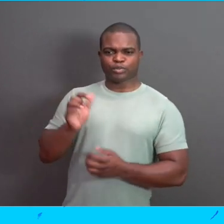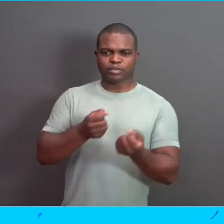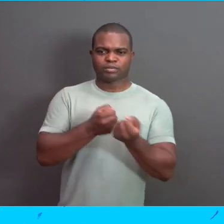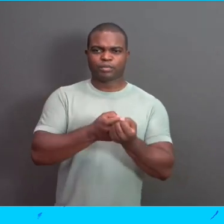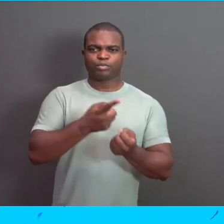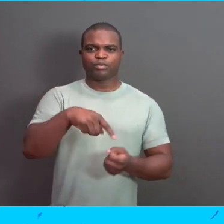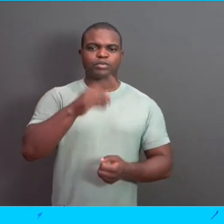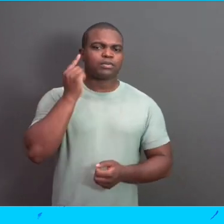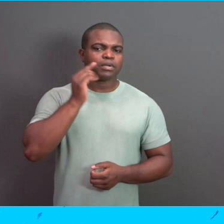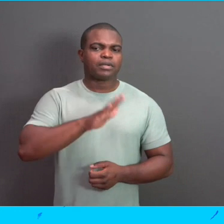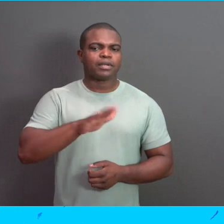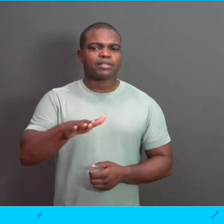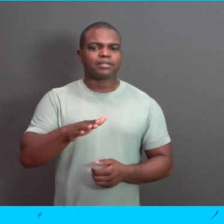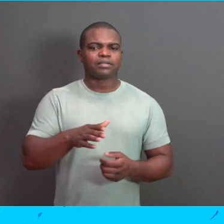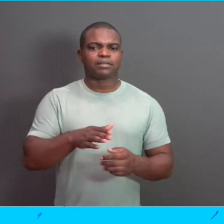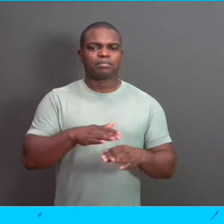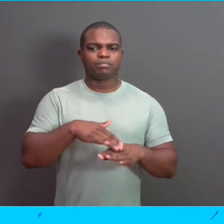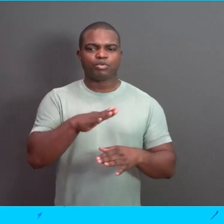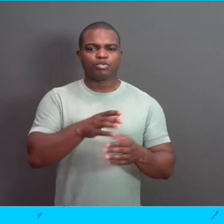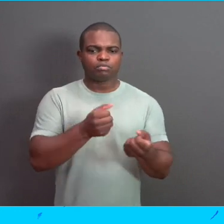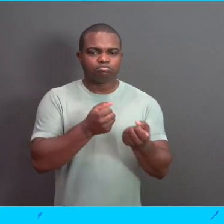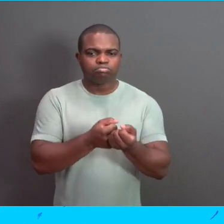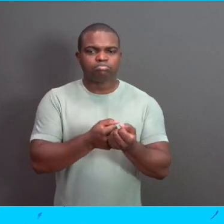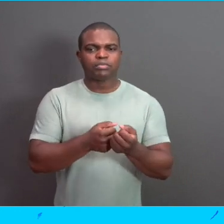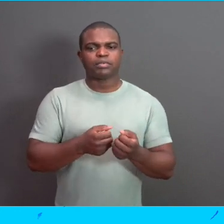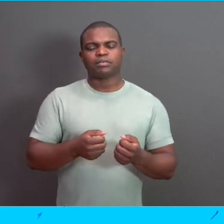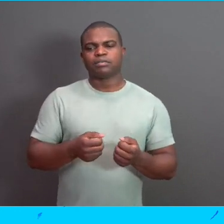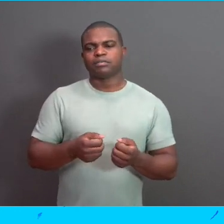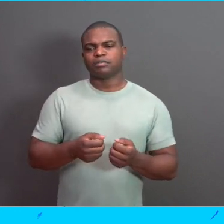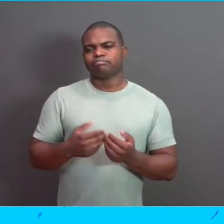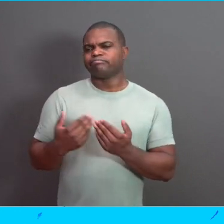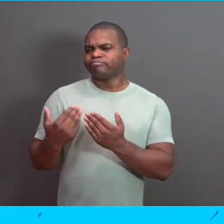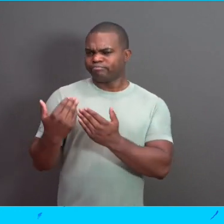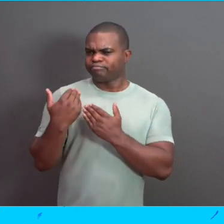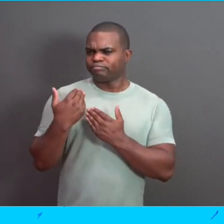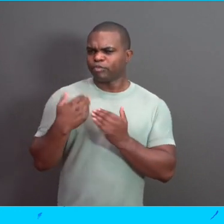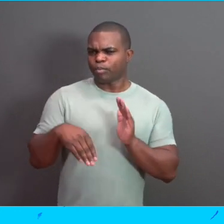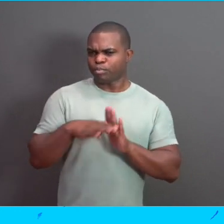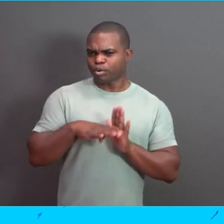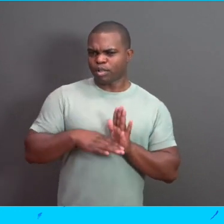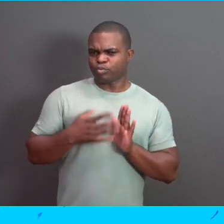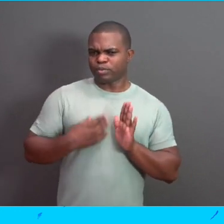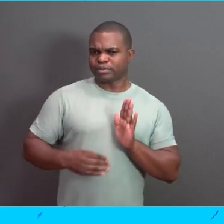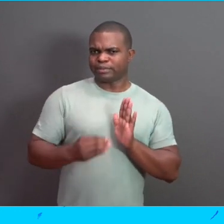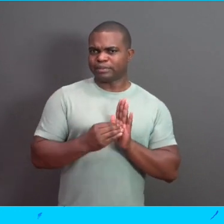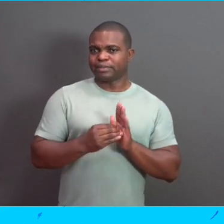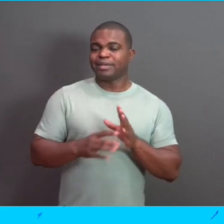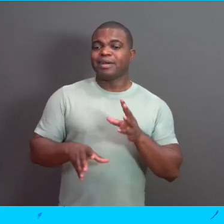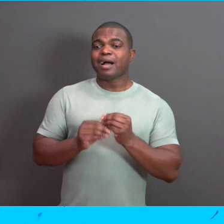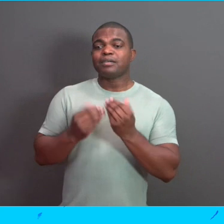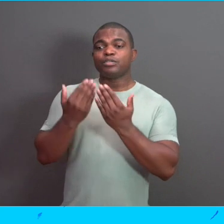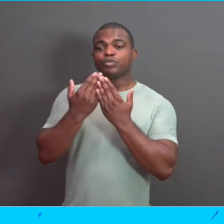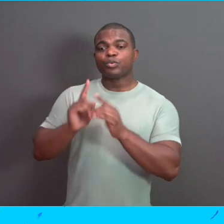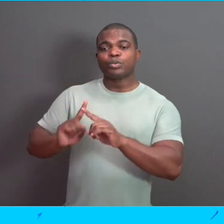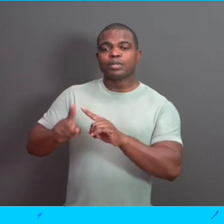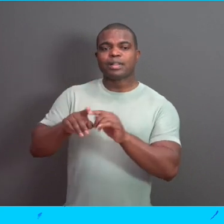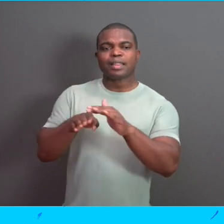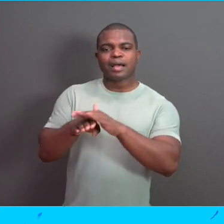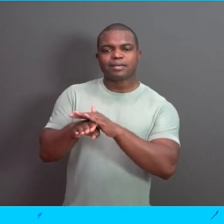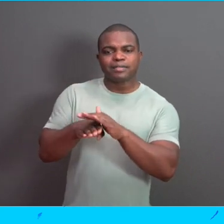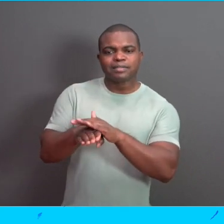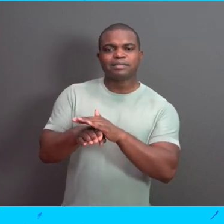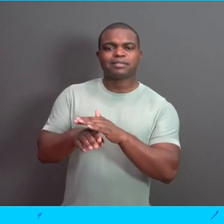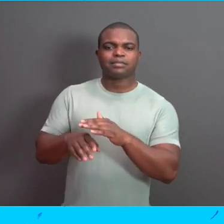un grand rôle dans tout ça, dans tous les programmes. Et nous savons que l'accès à l'école, c'est très important comme une plateforme pour